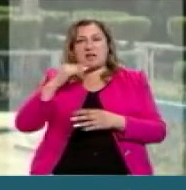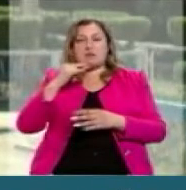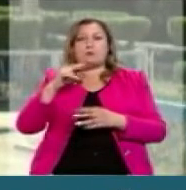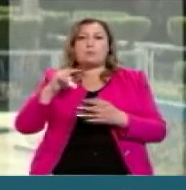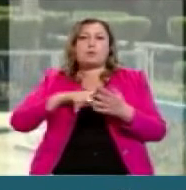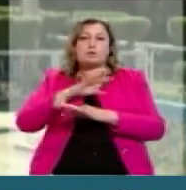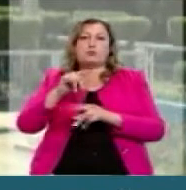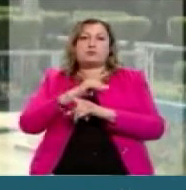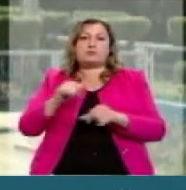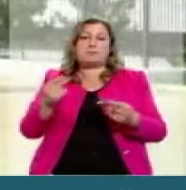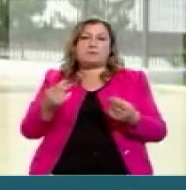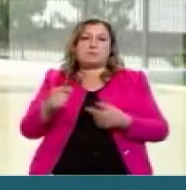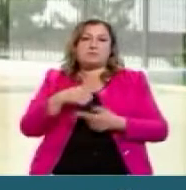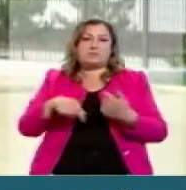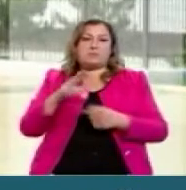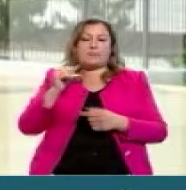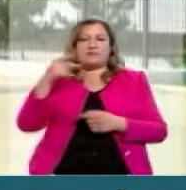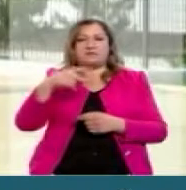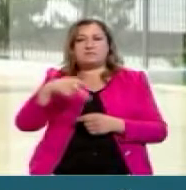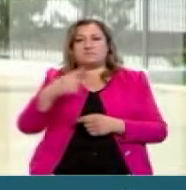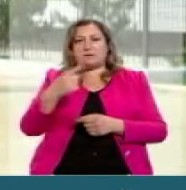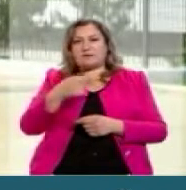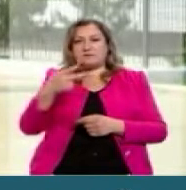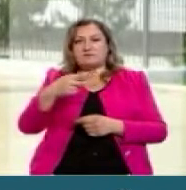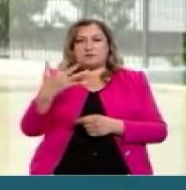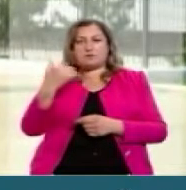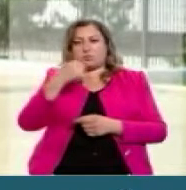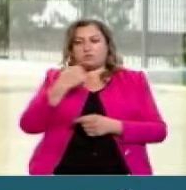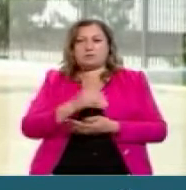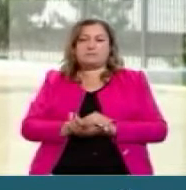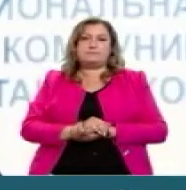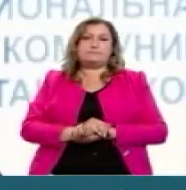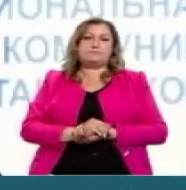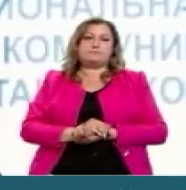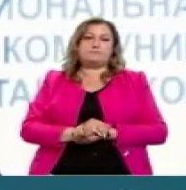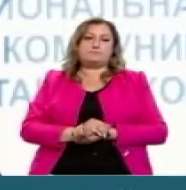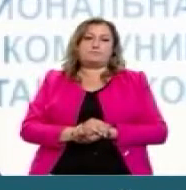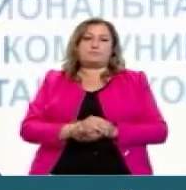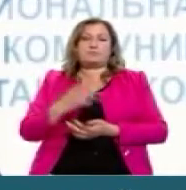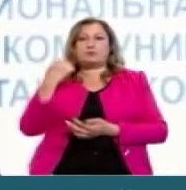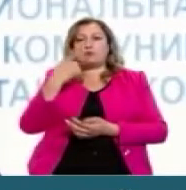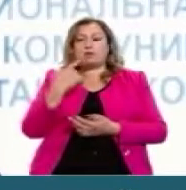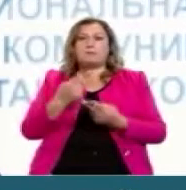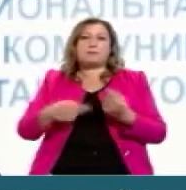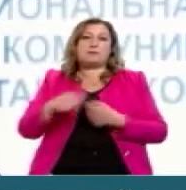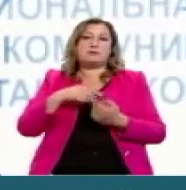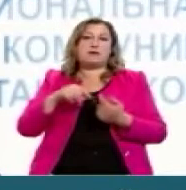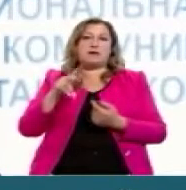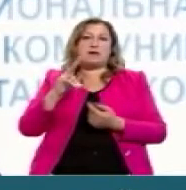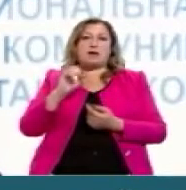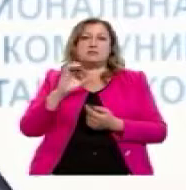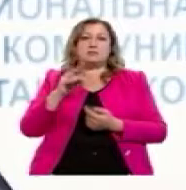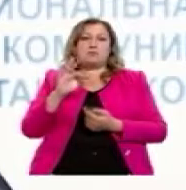национального проекта по развитию предпринимательства на 2021-2025 год. Индивидуальным предпринимателем